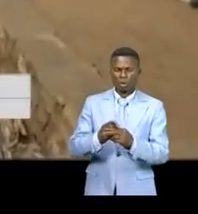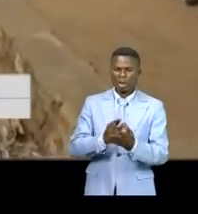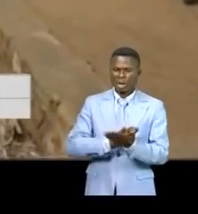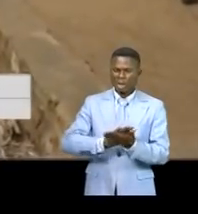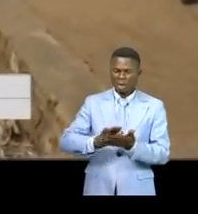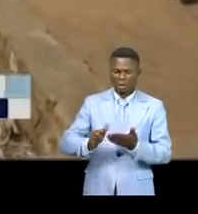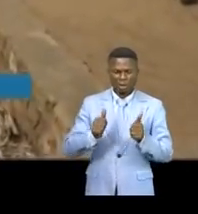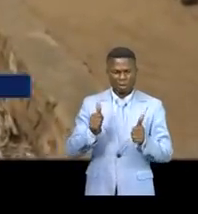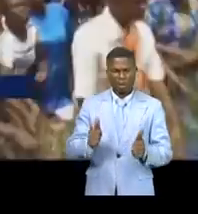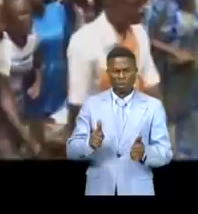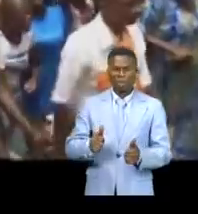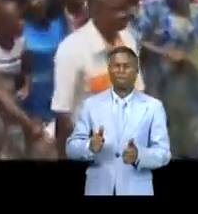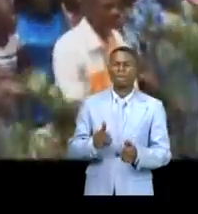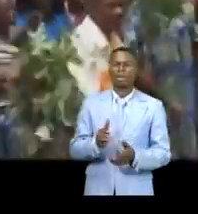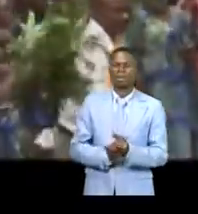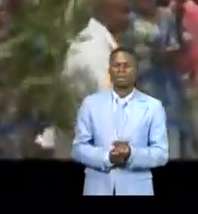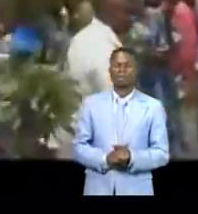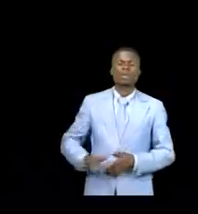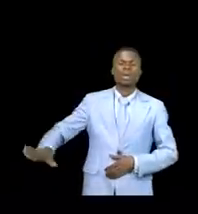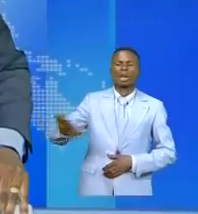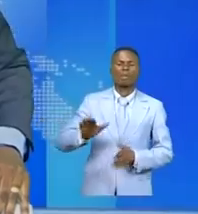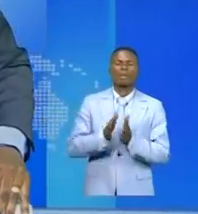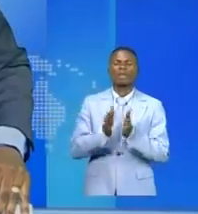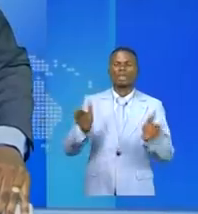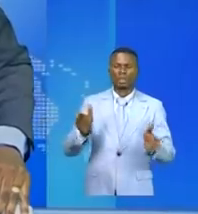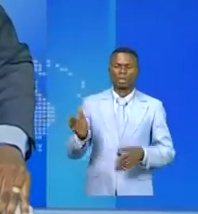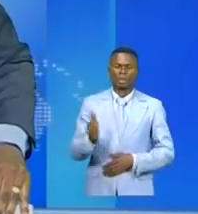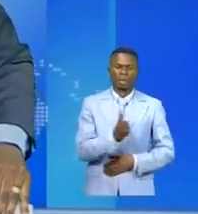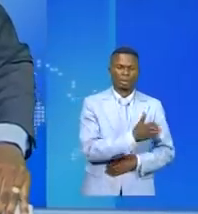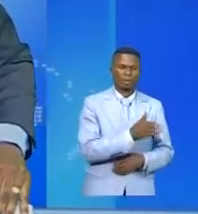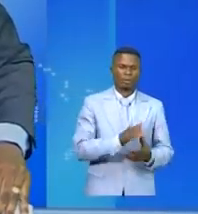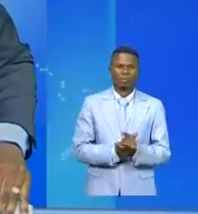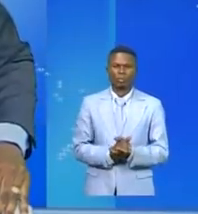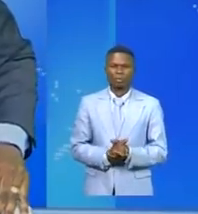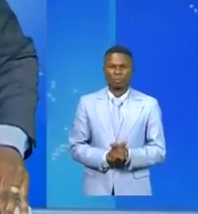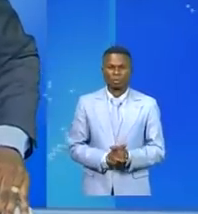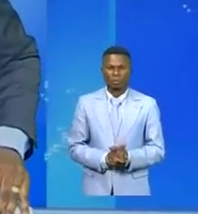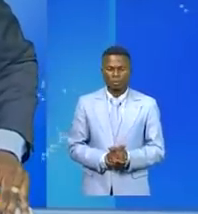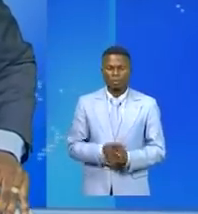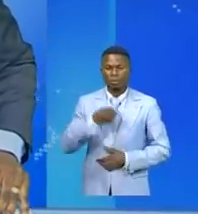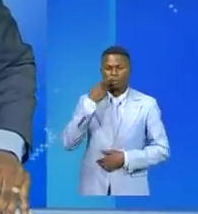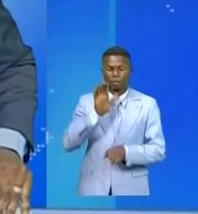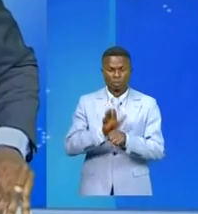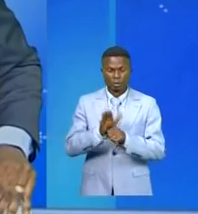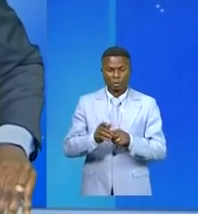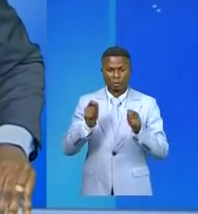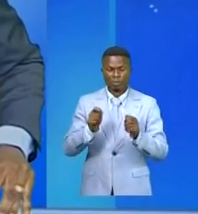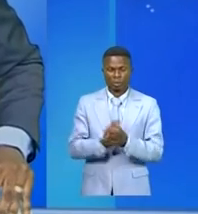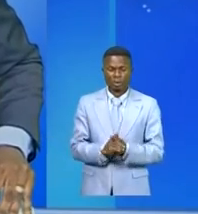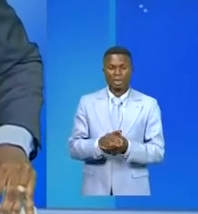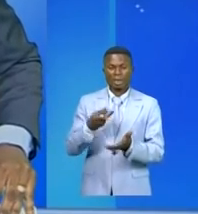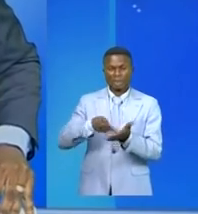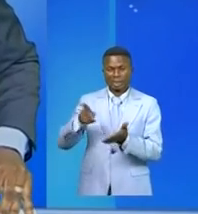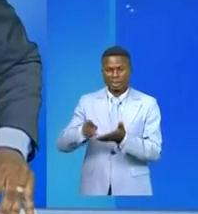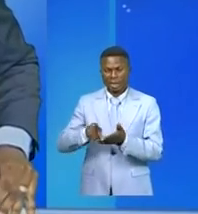les infrastructures routières sur l'étendue du pays. On en vient au grand format de ce soir, la bancarisation